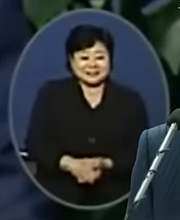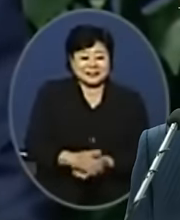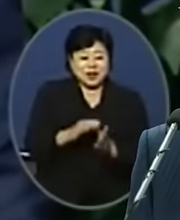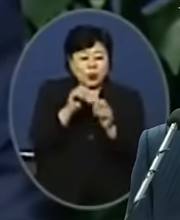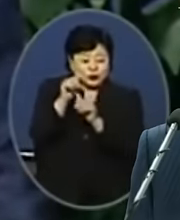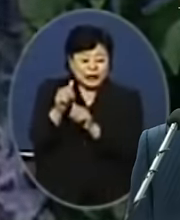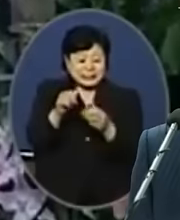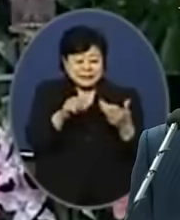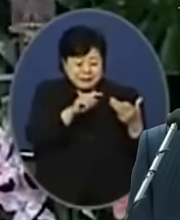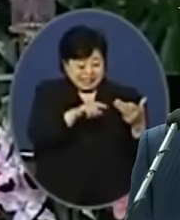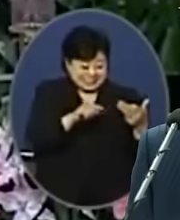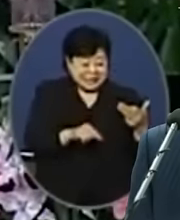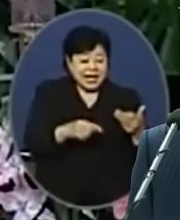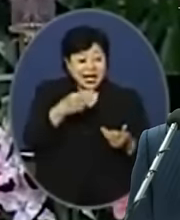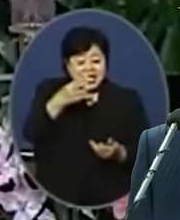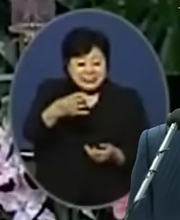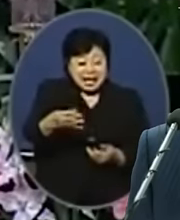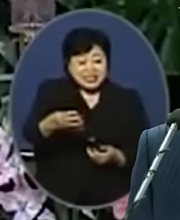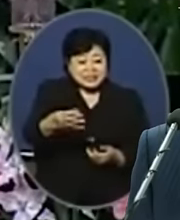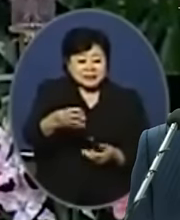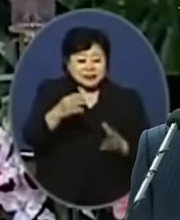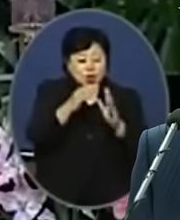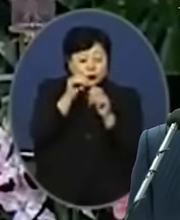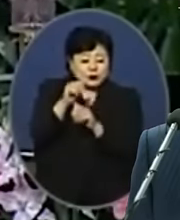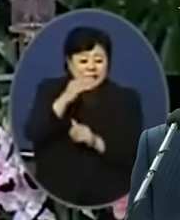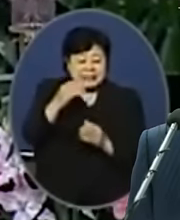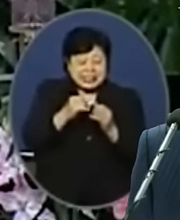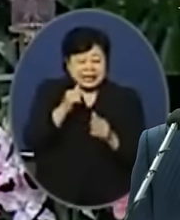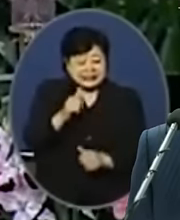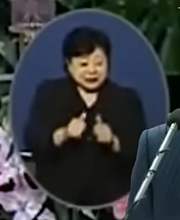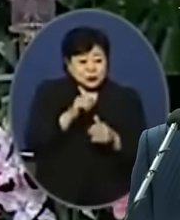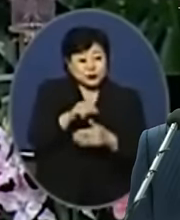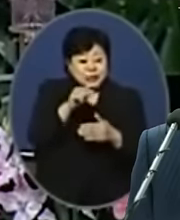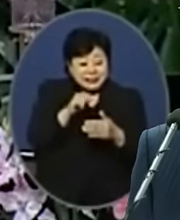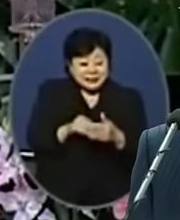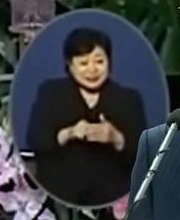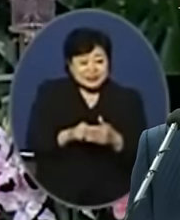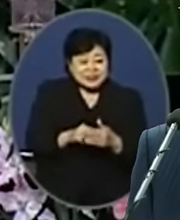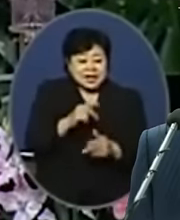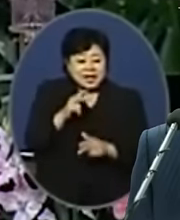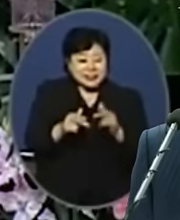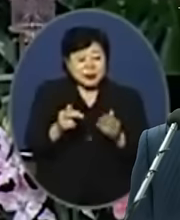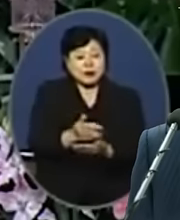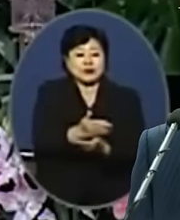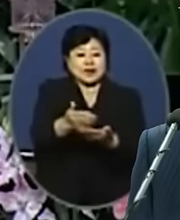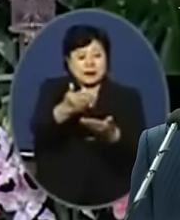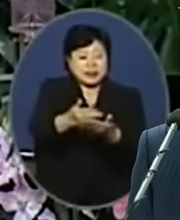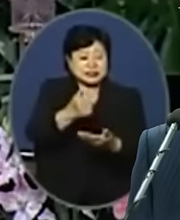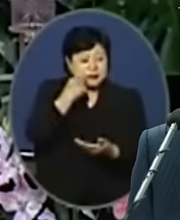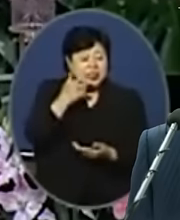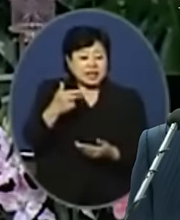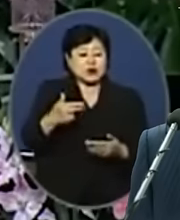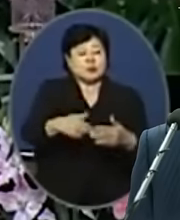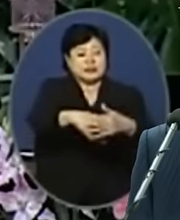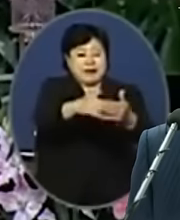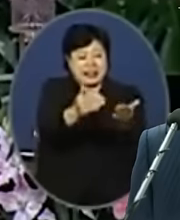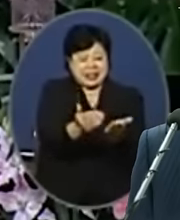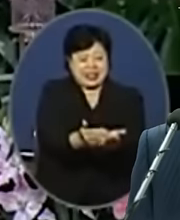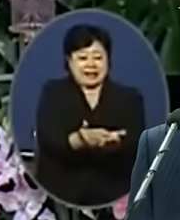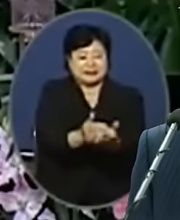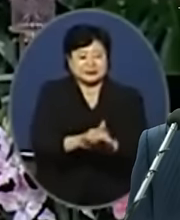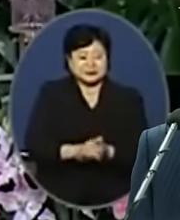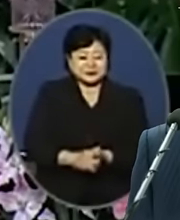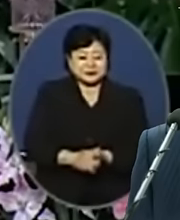여호수아 18장 4절에 보면 여호수아가 이스라엘 자손 중에 기업의 분별을 받지 못한 일곱 지파에게